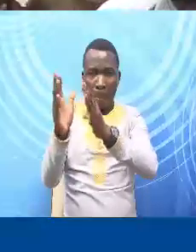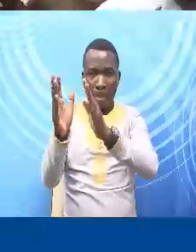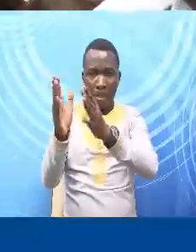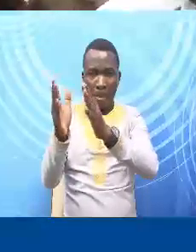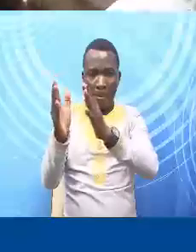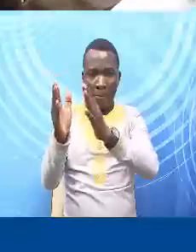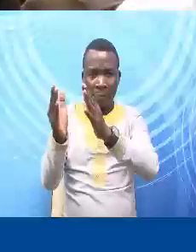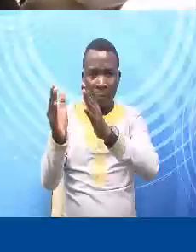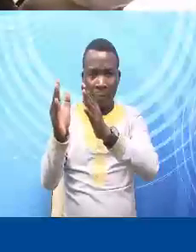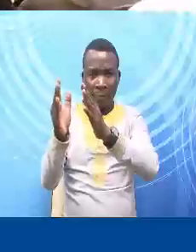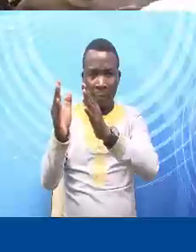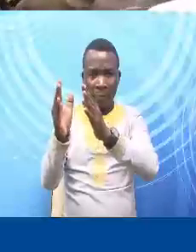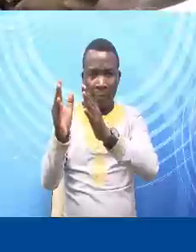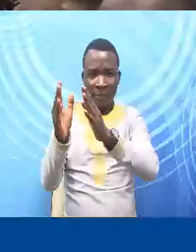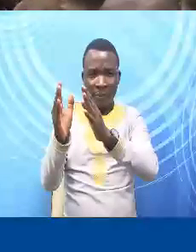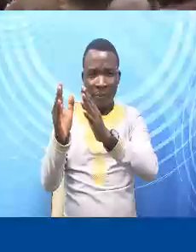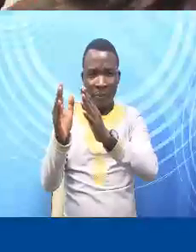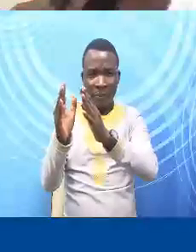mukuru